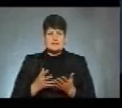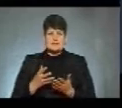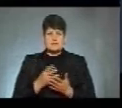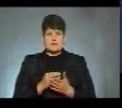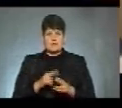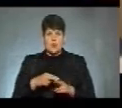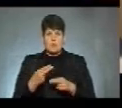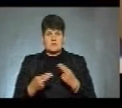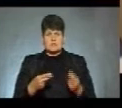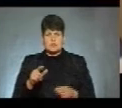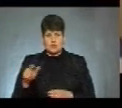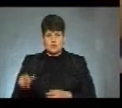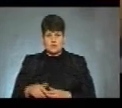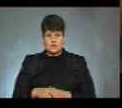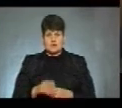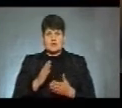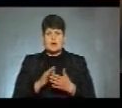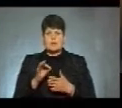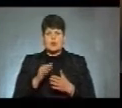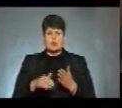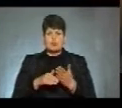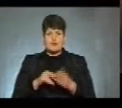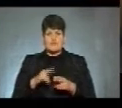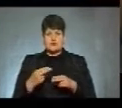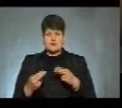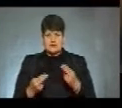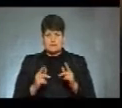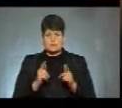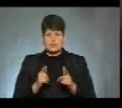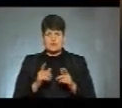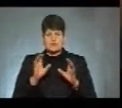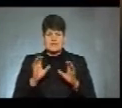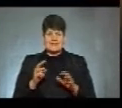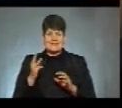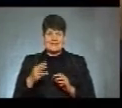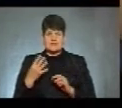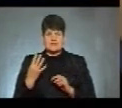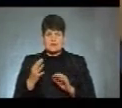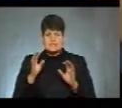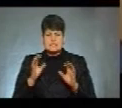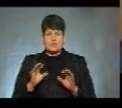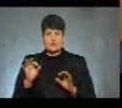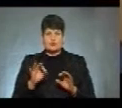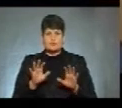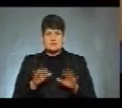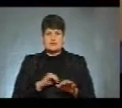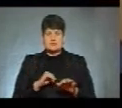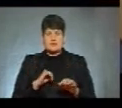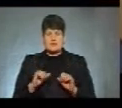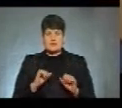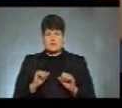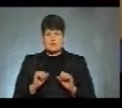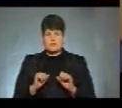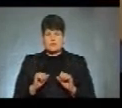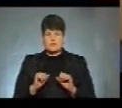компенсацію людям. Йдеться про допомогу відшкодування. Відповідно до статті 34 закону про місцеве самоврядування,